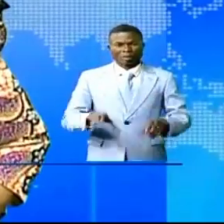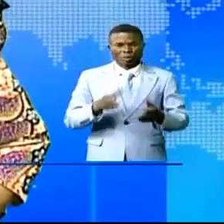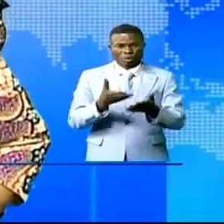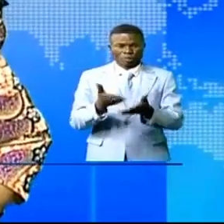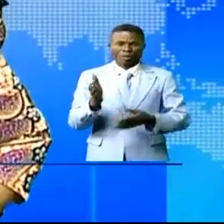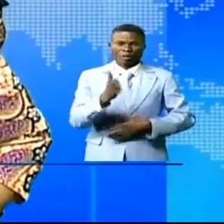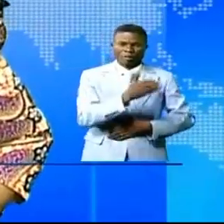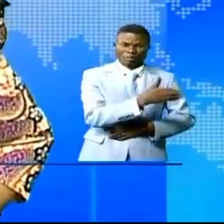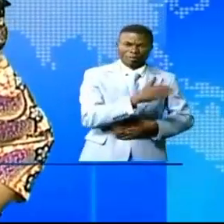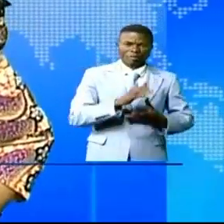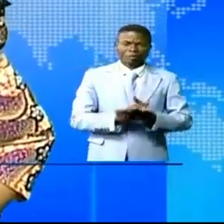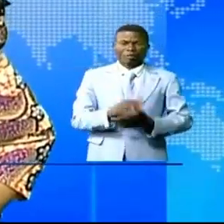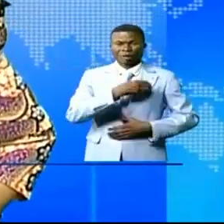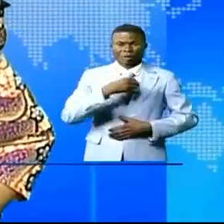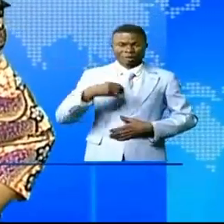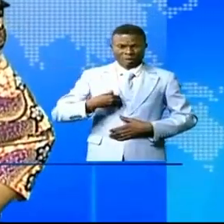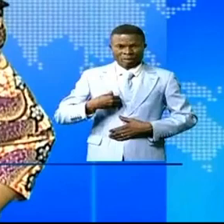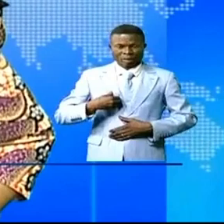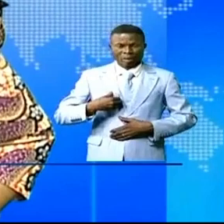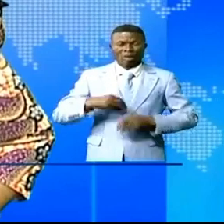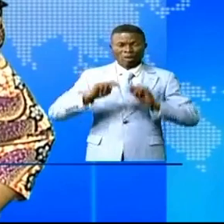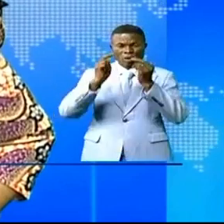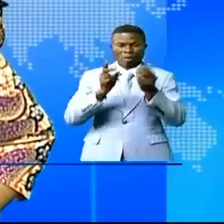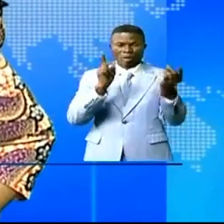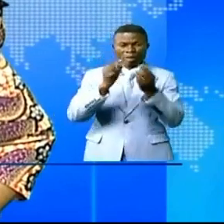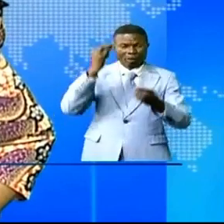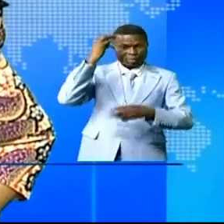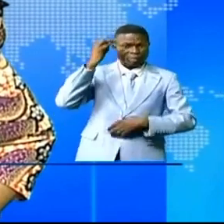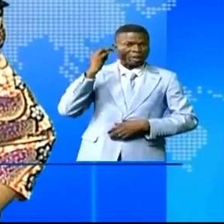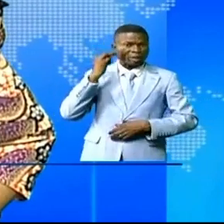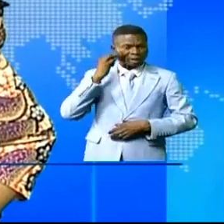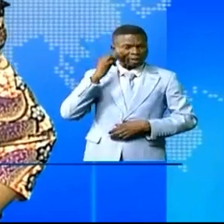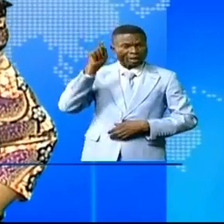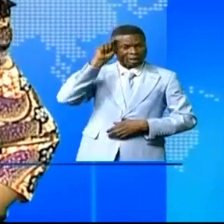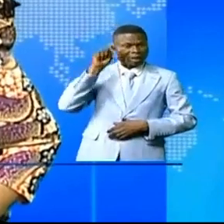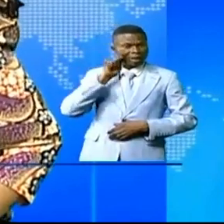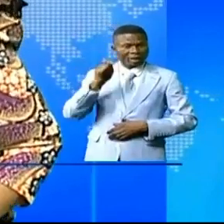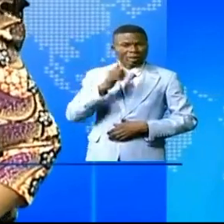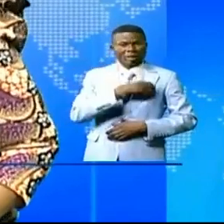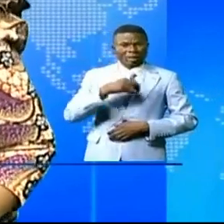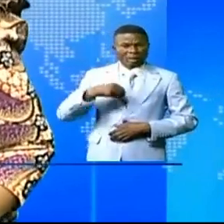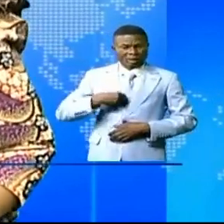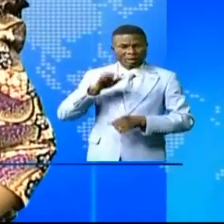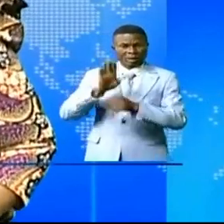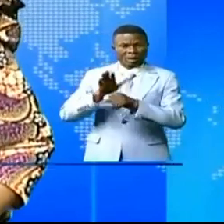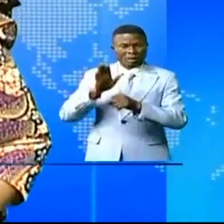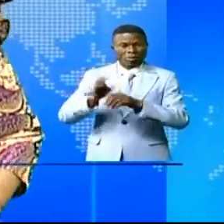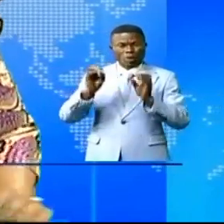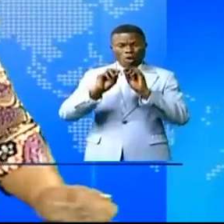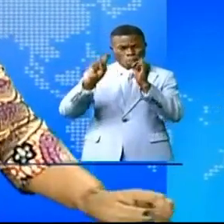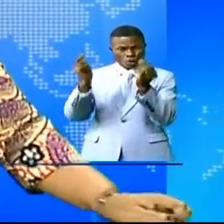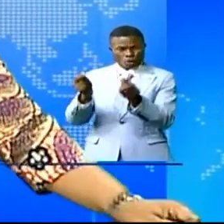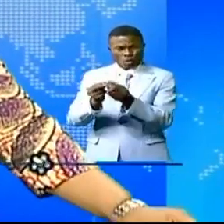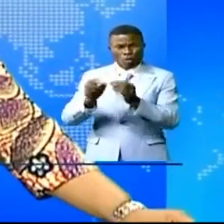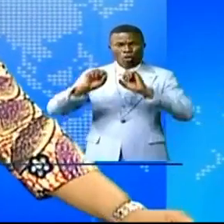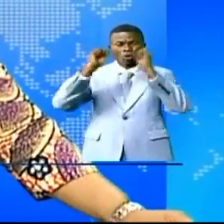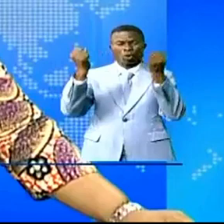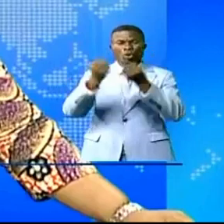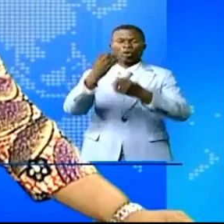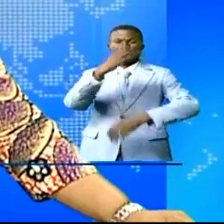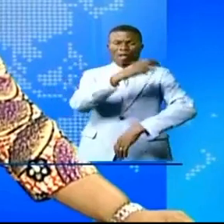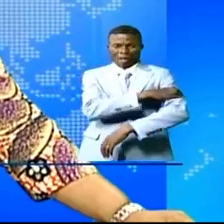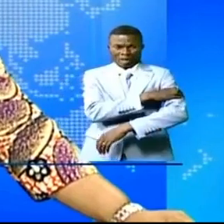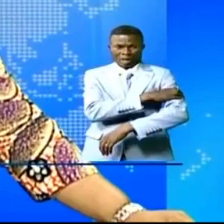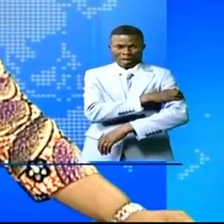si les femmes de graff elles sont allées voir la ministre du genre les femmes de plusieurs organisations de la société civile dit et